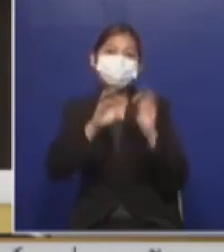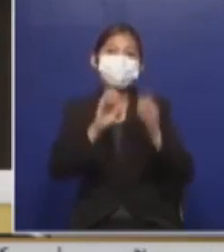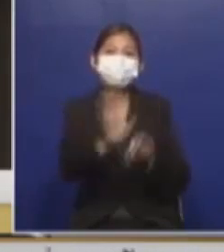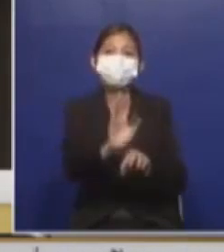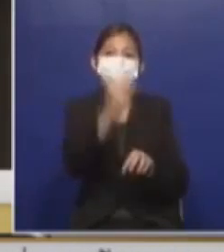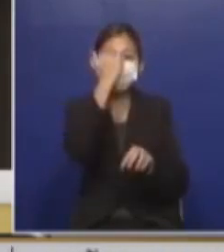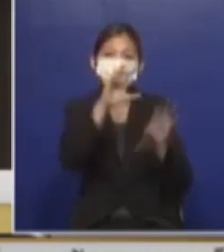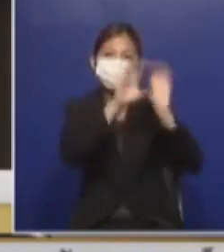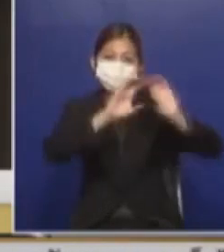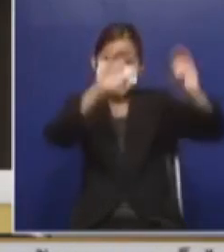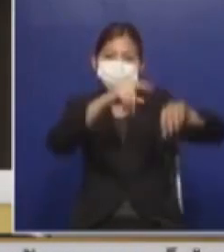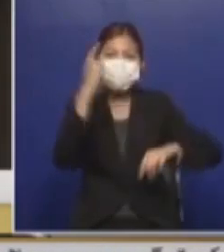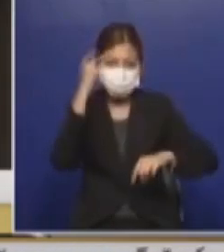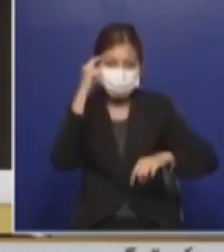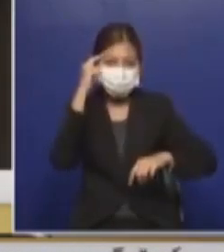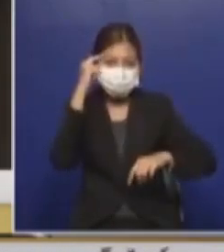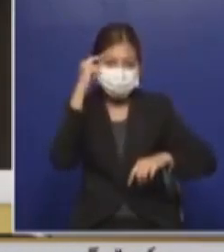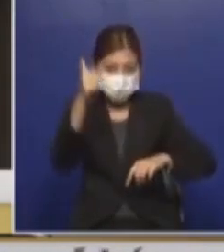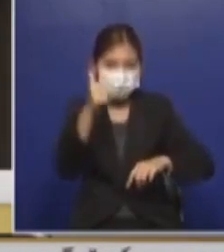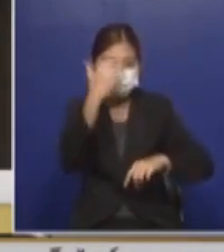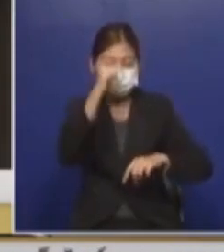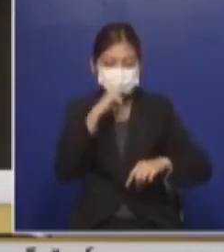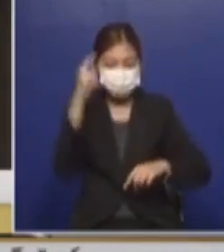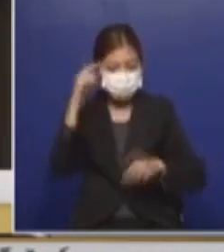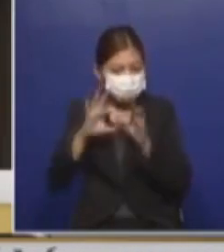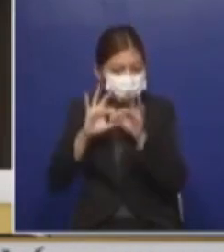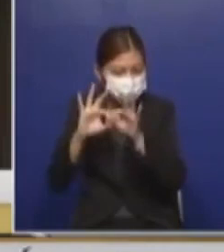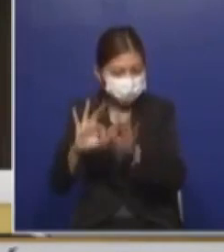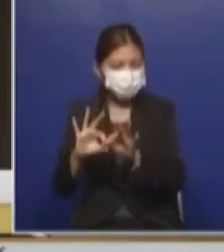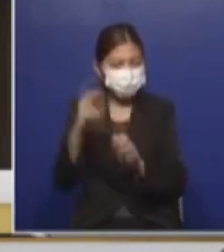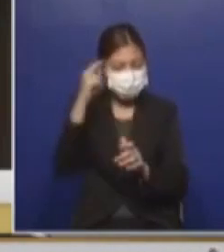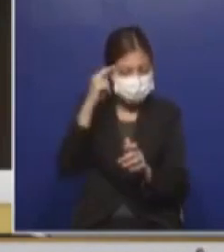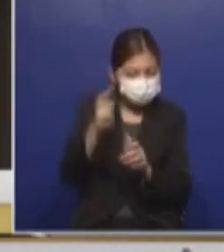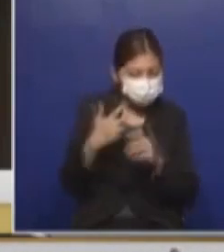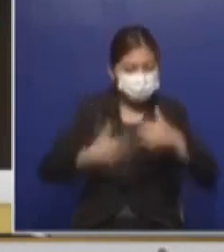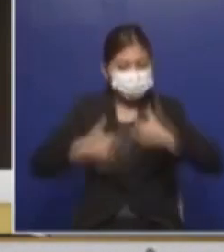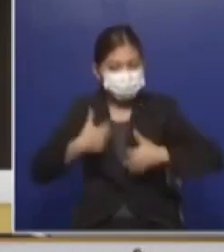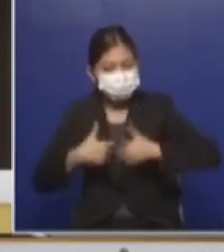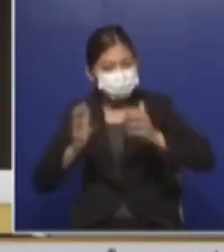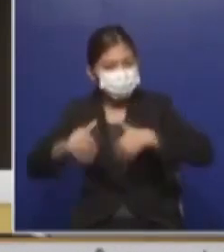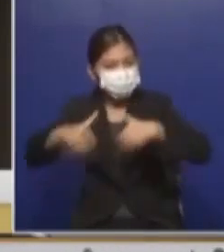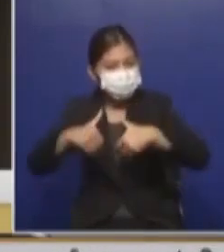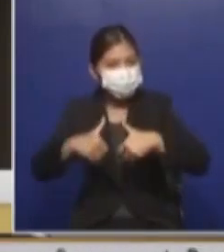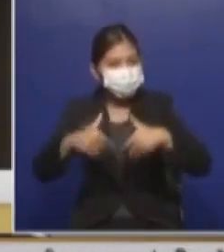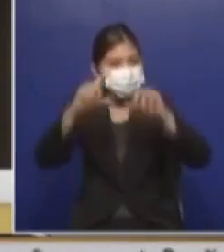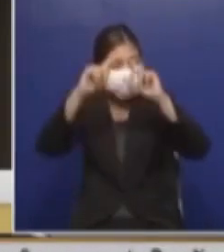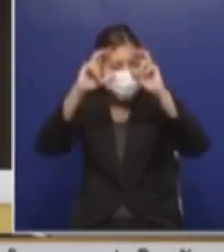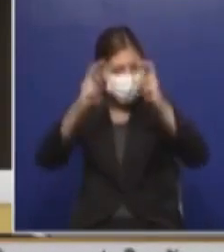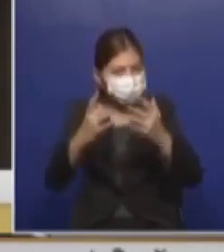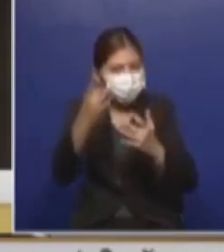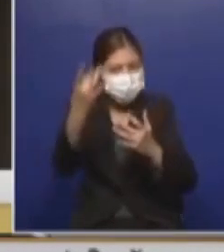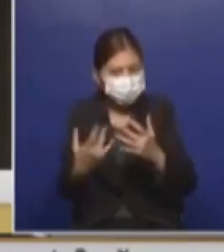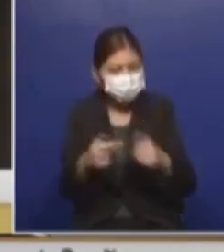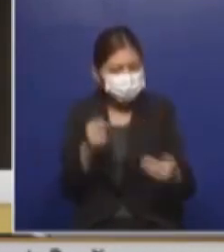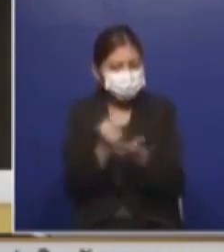าลต้องพึงสังวรอยู่แล้วว่าต้องคำนึงถึงหัวอกของประชาชนพยายามทำให้การใช้จ่ายสอดรับกับสถานการณ์